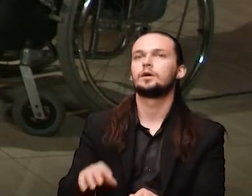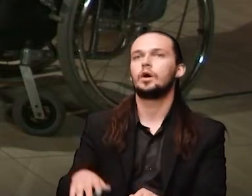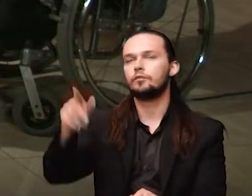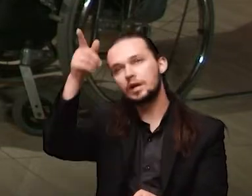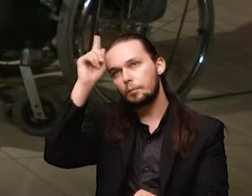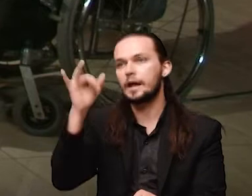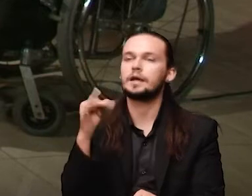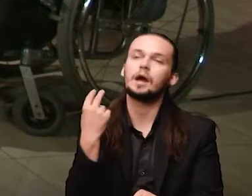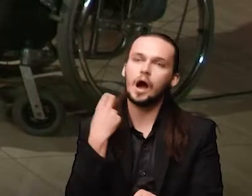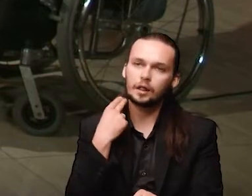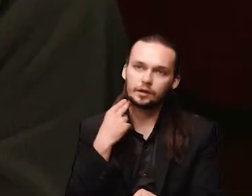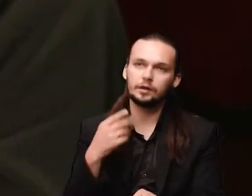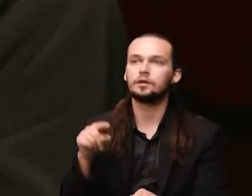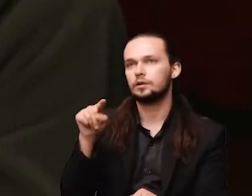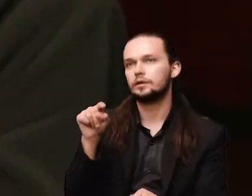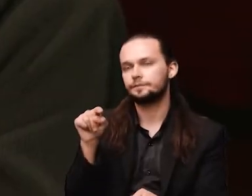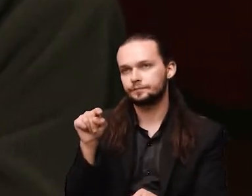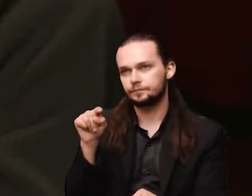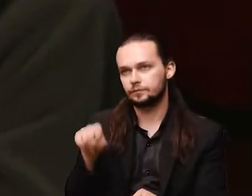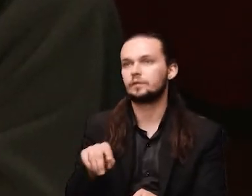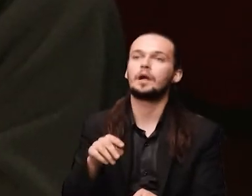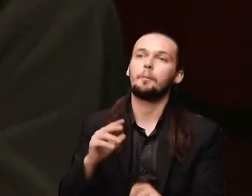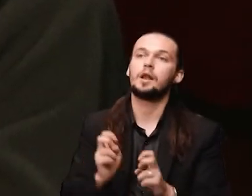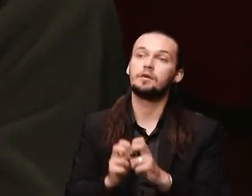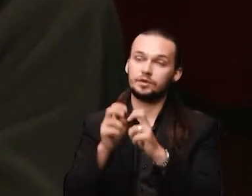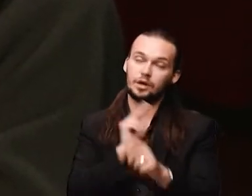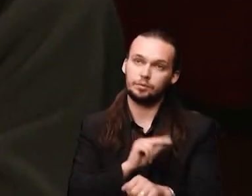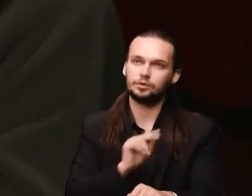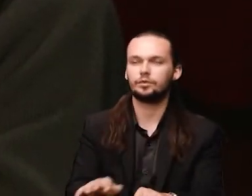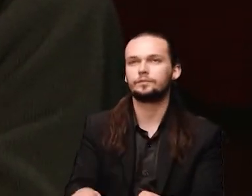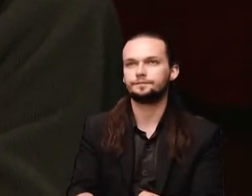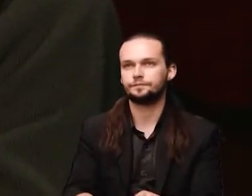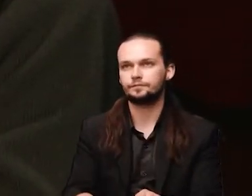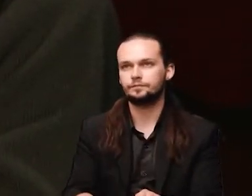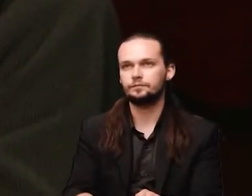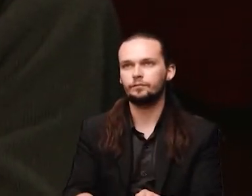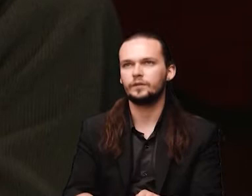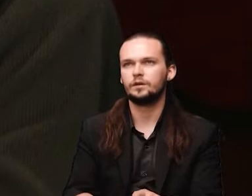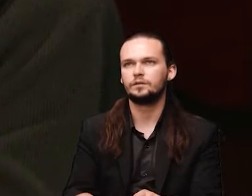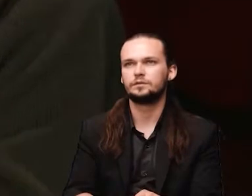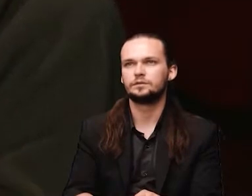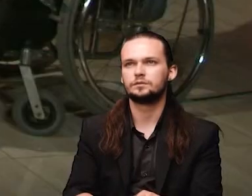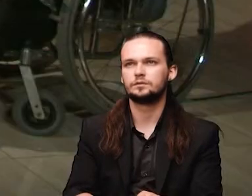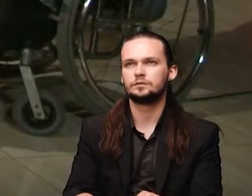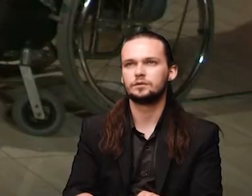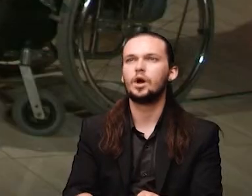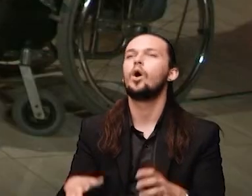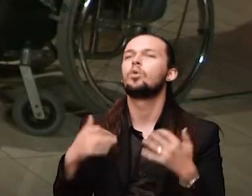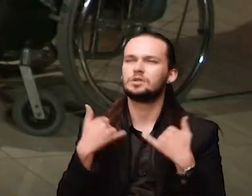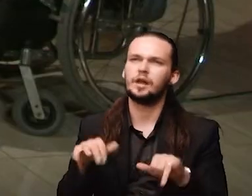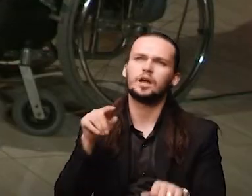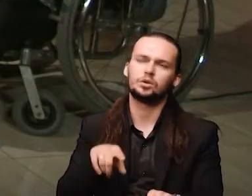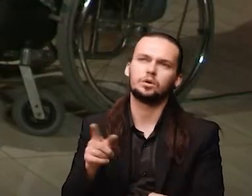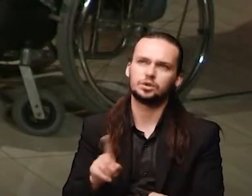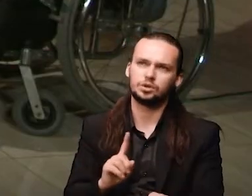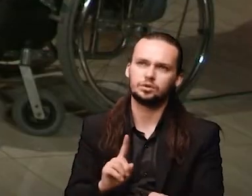вот все эти пандусы, лифты, они тоже стоят, но они там, в отличие от нас, работают. Не, но судя по сюжету, вы знаете,